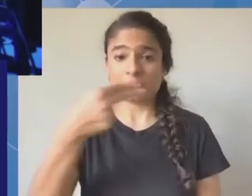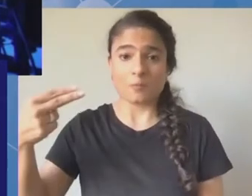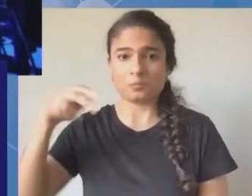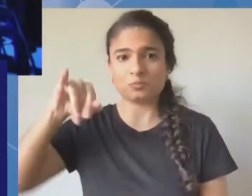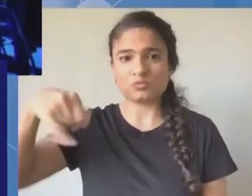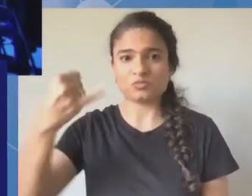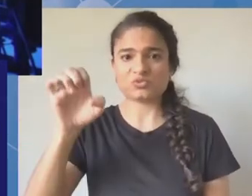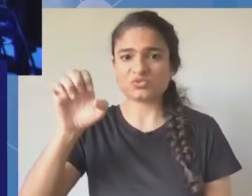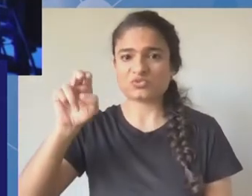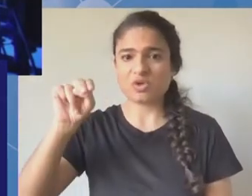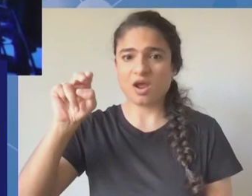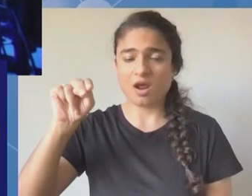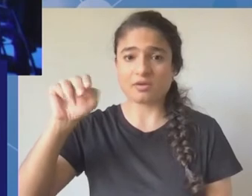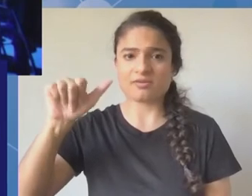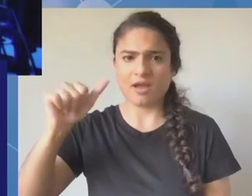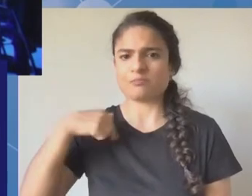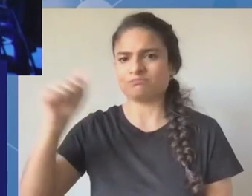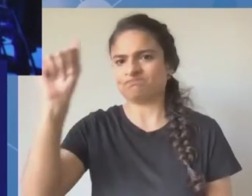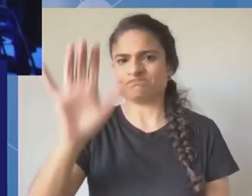我代表